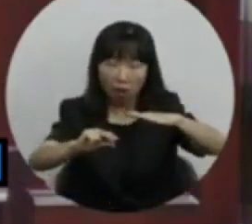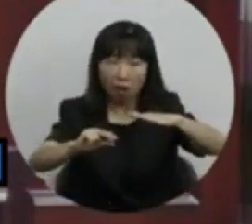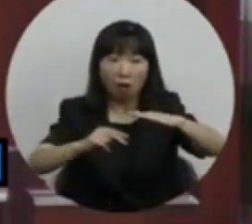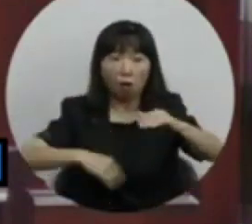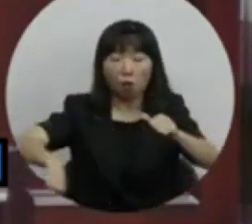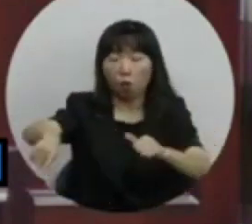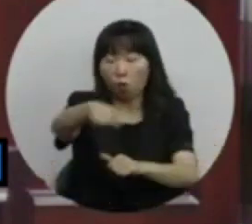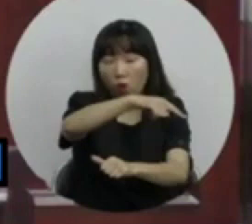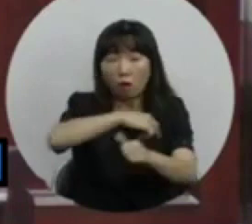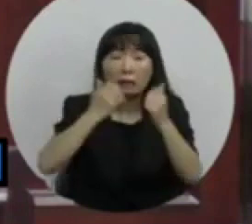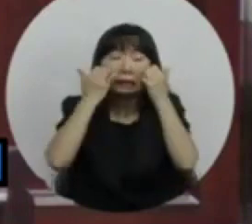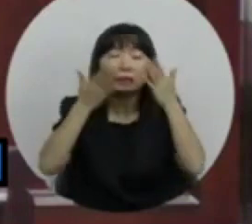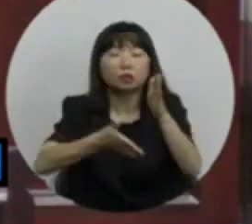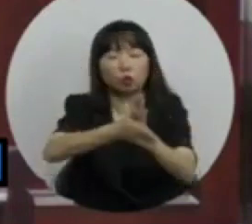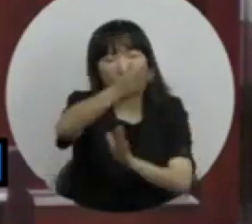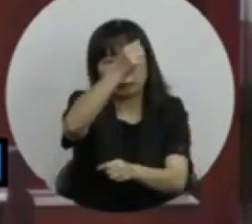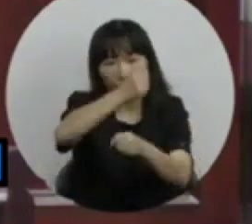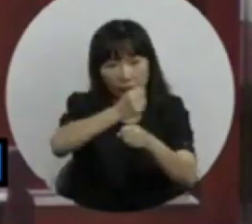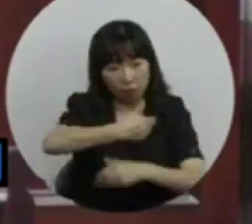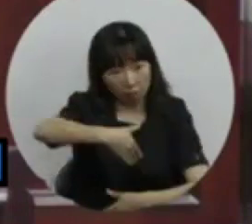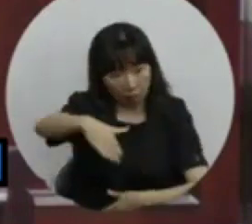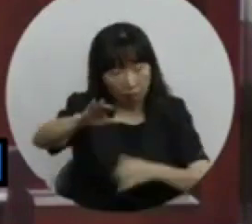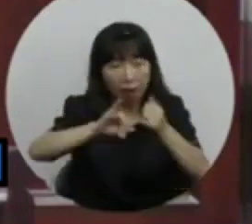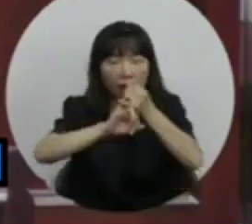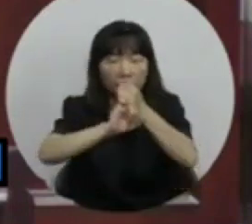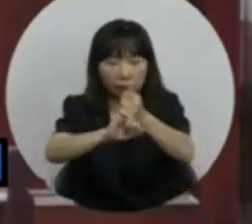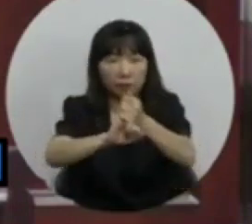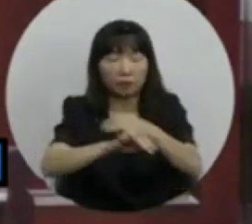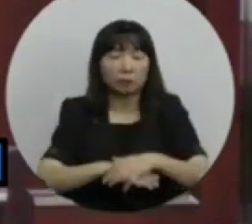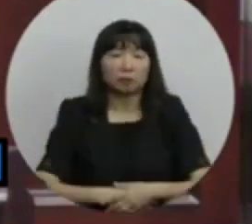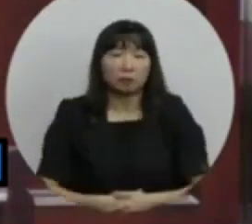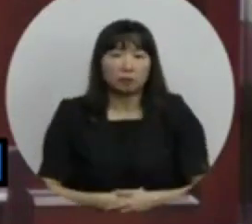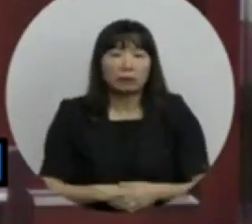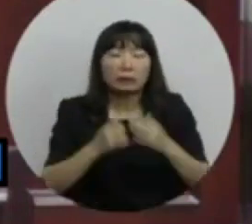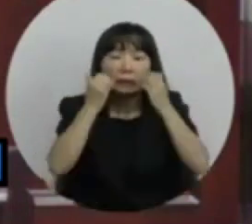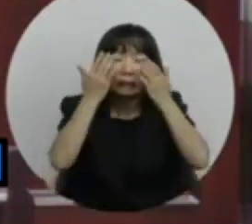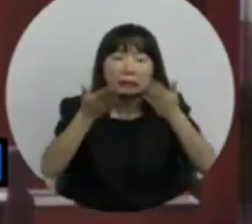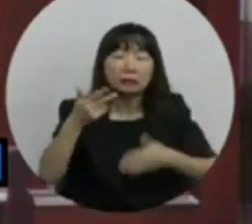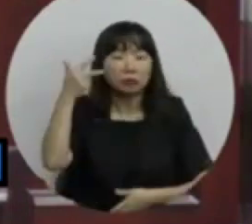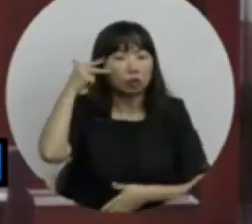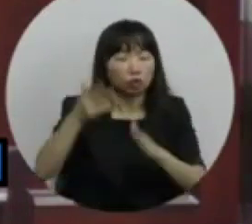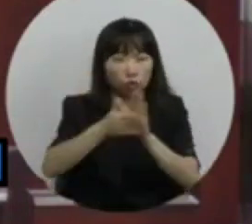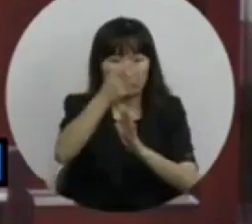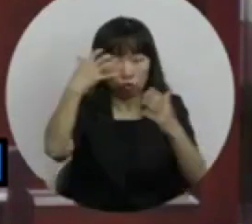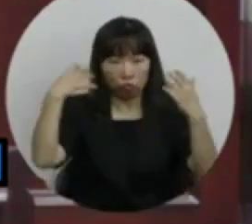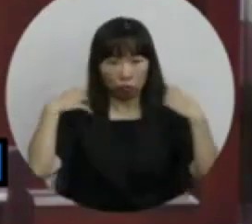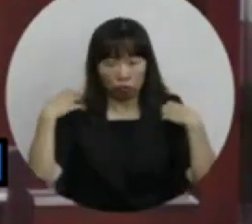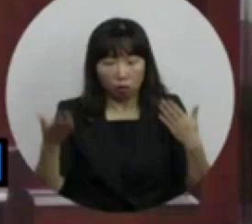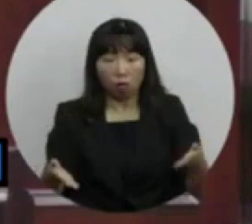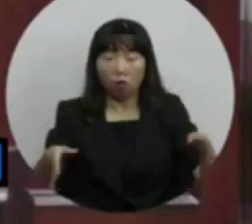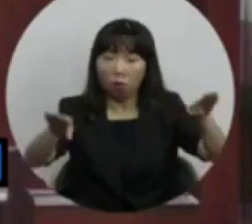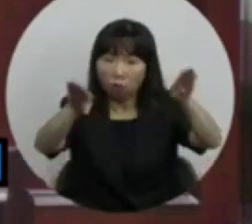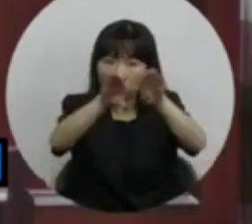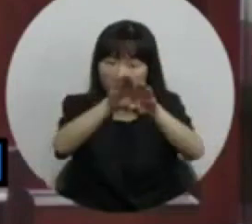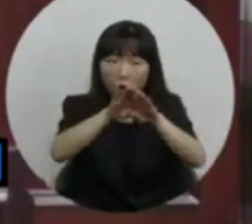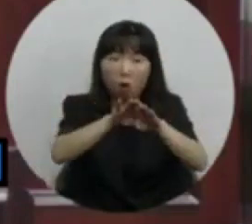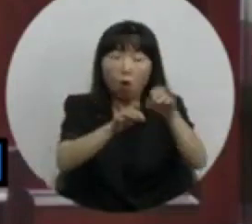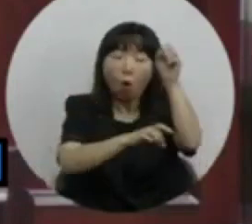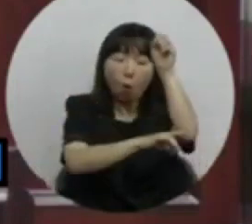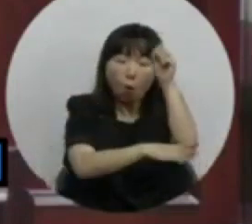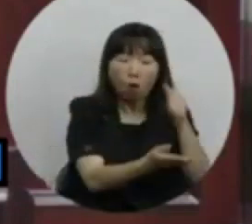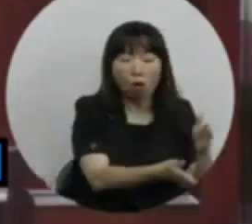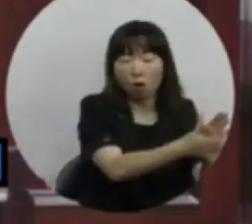가겠습니다. 반면 시청사 이전 확정 후 우리 시는 원도심 활성화 방안을 마련하기